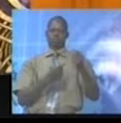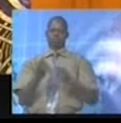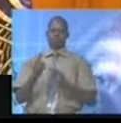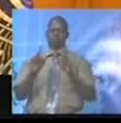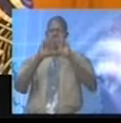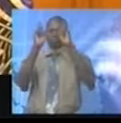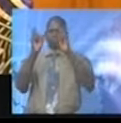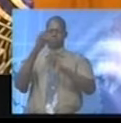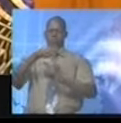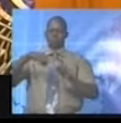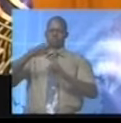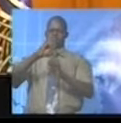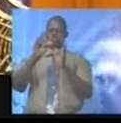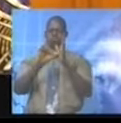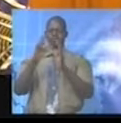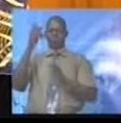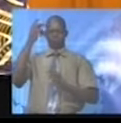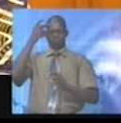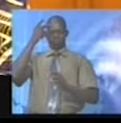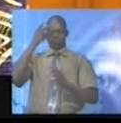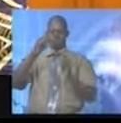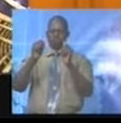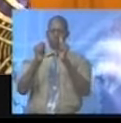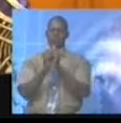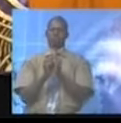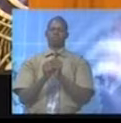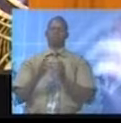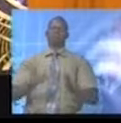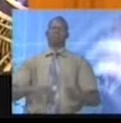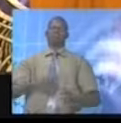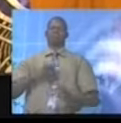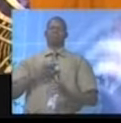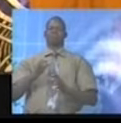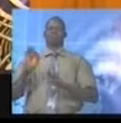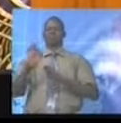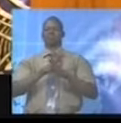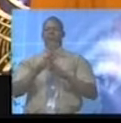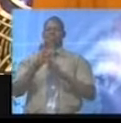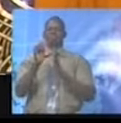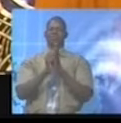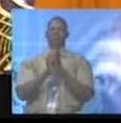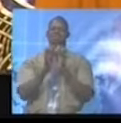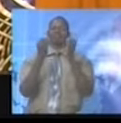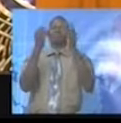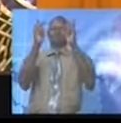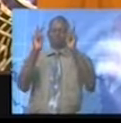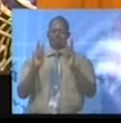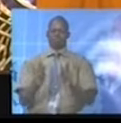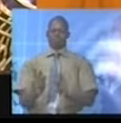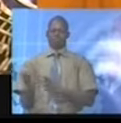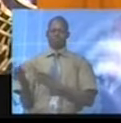questions environnementales. Donc je pense qu'avec la sensibilisation, l'information, les gens seront beaucoup plus